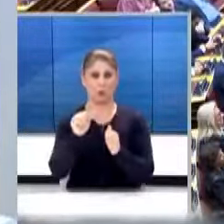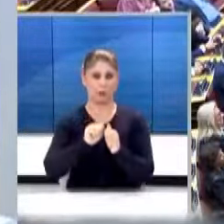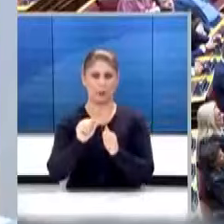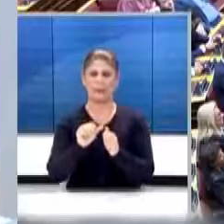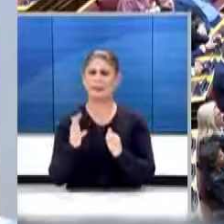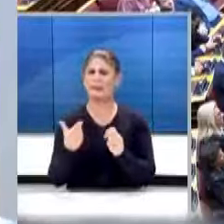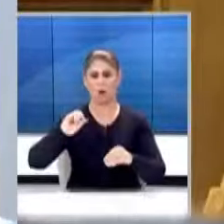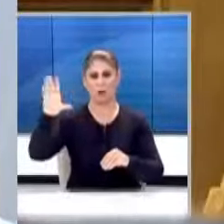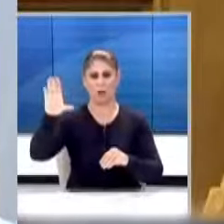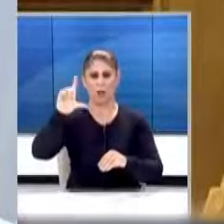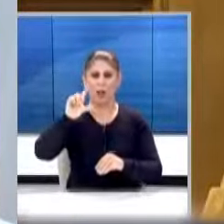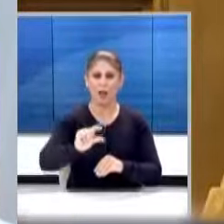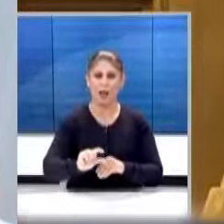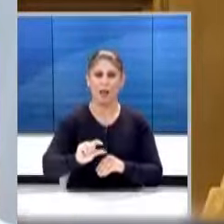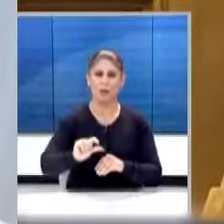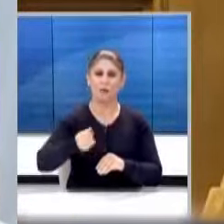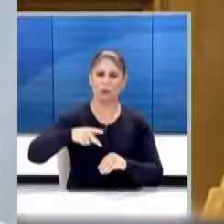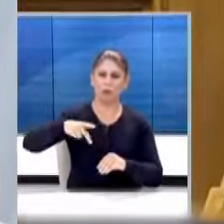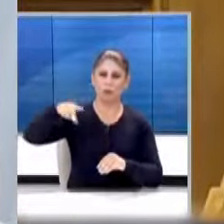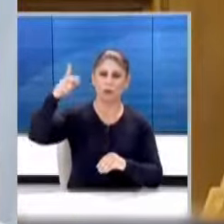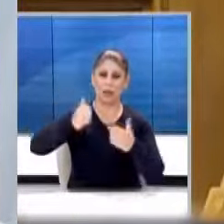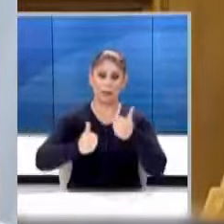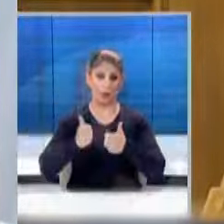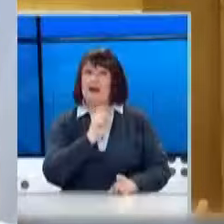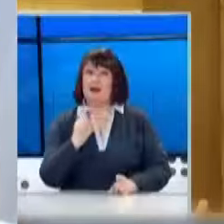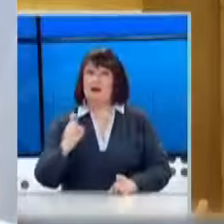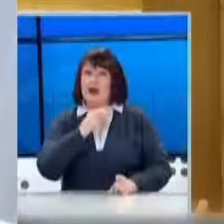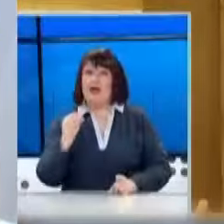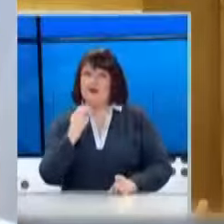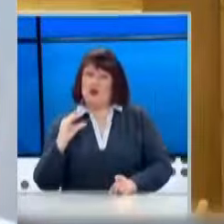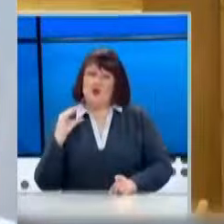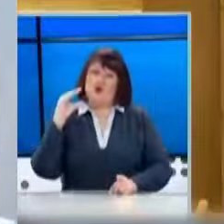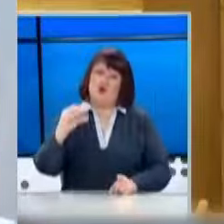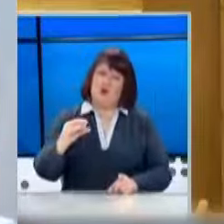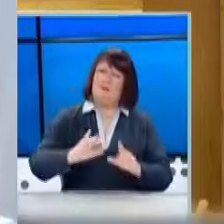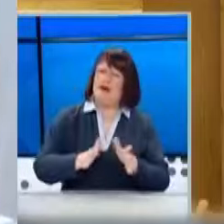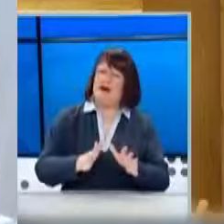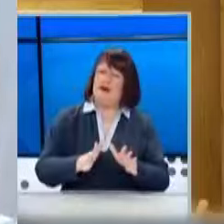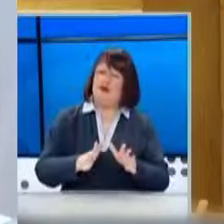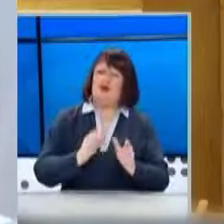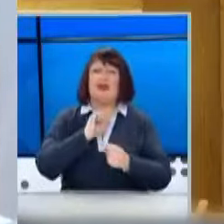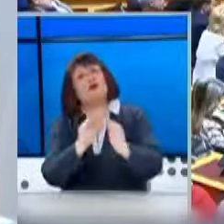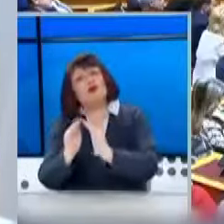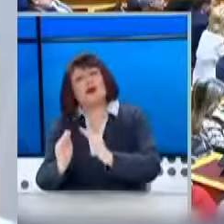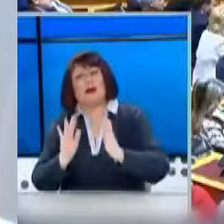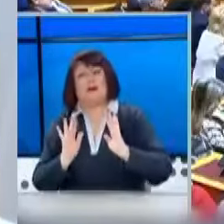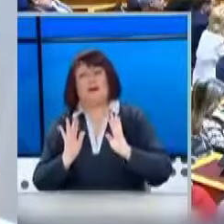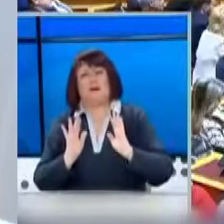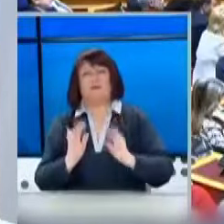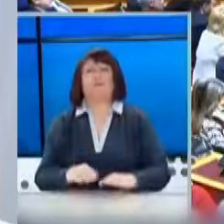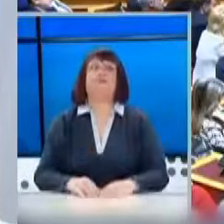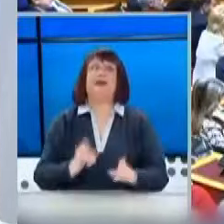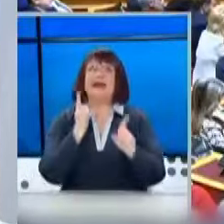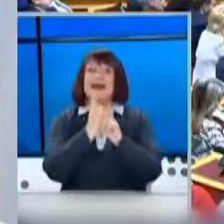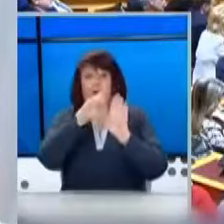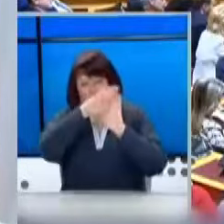της Νέας Δημοκρατίας με το ΠΑΣΟΚ. Πολύ δε περισσότερο, που δεν πρέπει να ξεχνάμε, ότι και οι